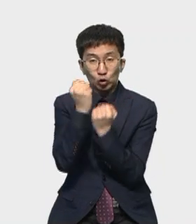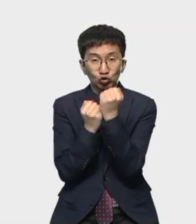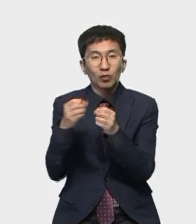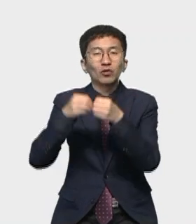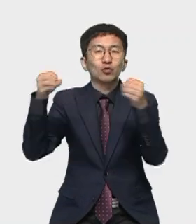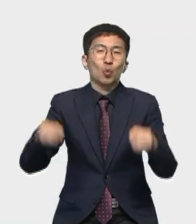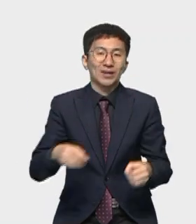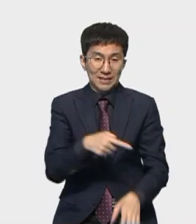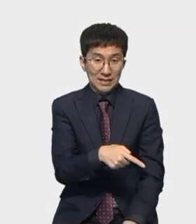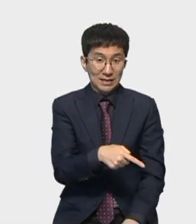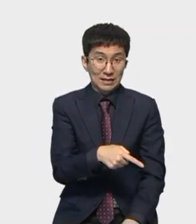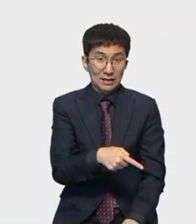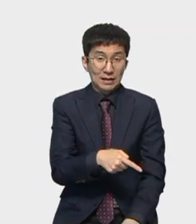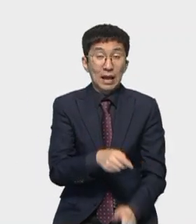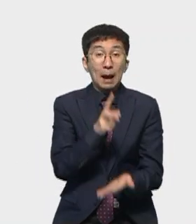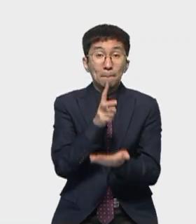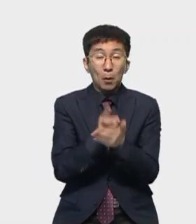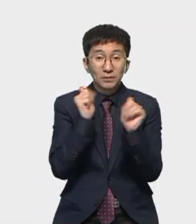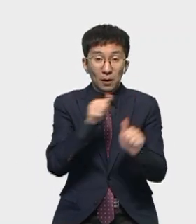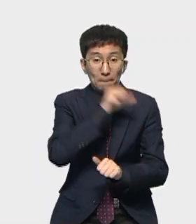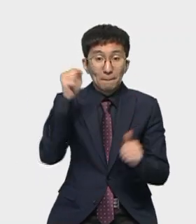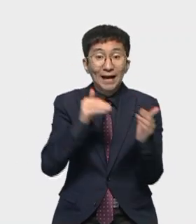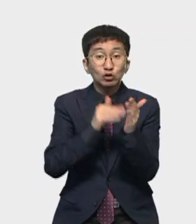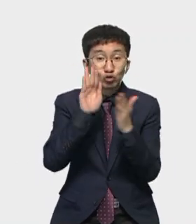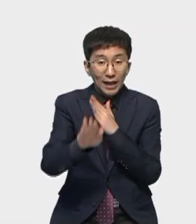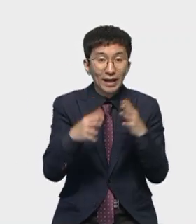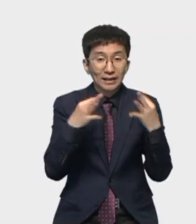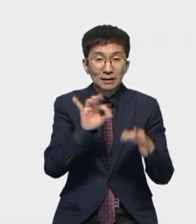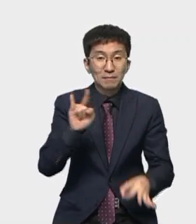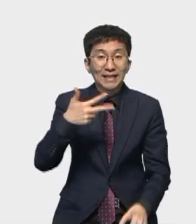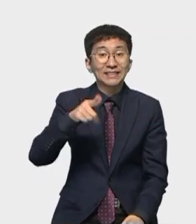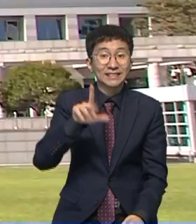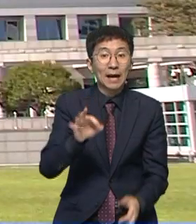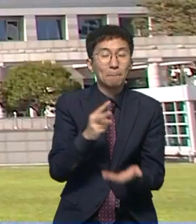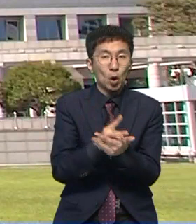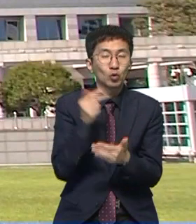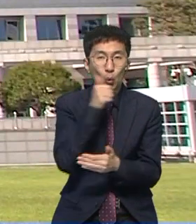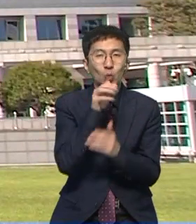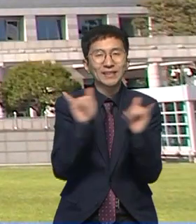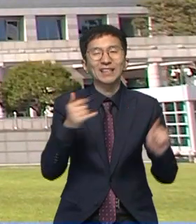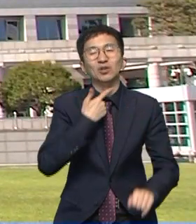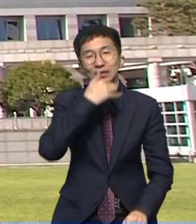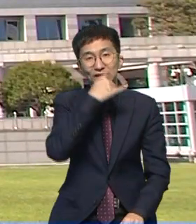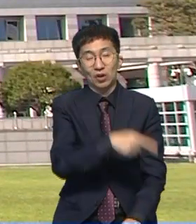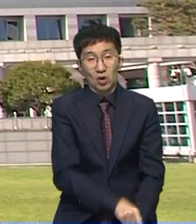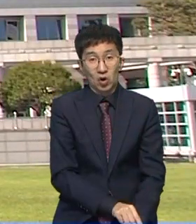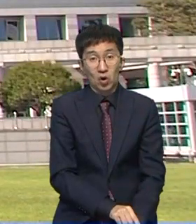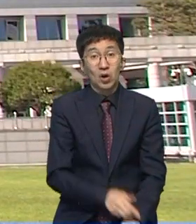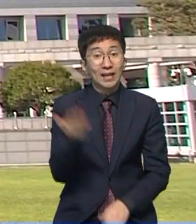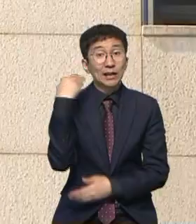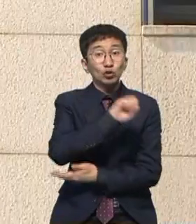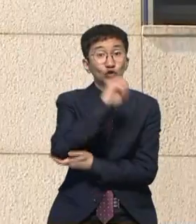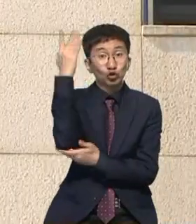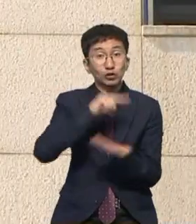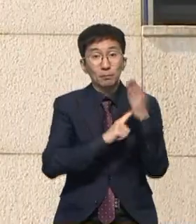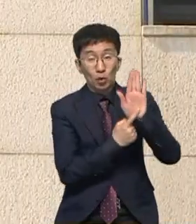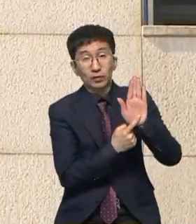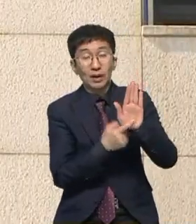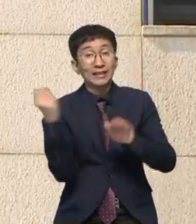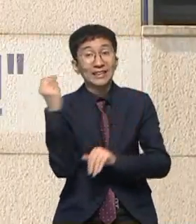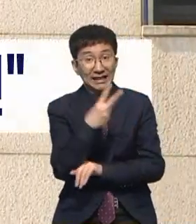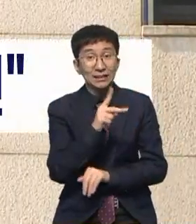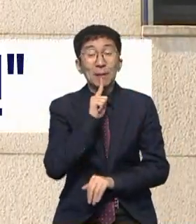외무 고시 를 합격한 뒤 캐면 장 법률사무소 변호사 로 도 이랬습니다 과거 언론 보도가 재조명 되며 논란이 일자